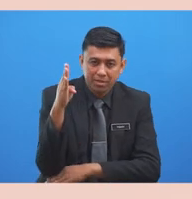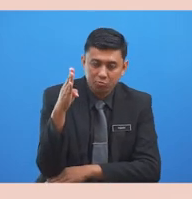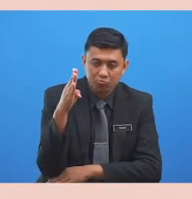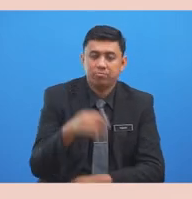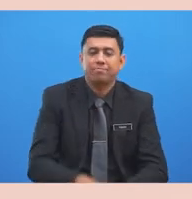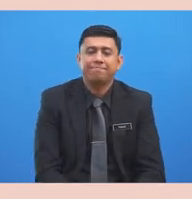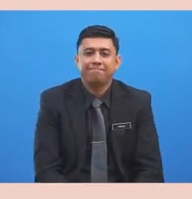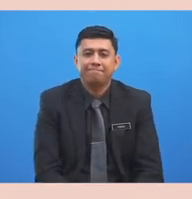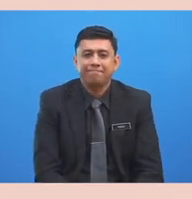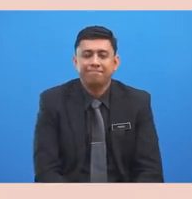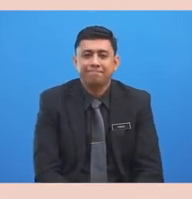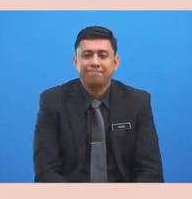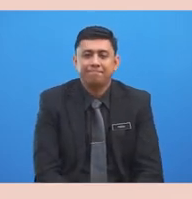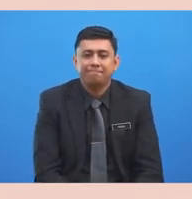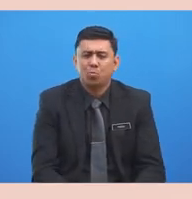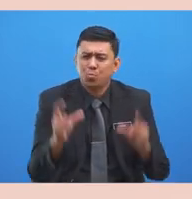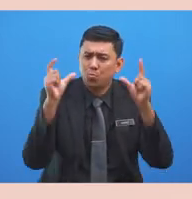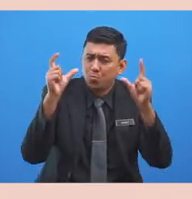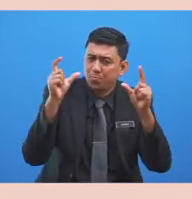scanner kurungan